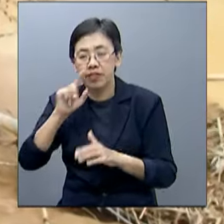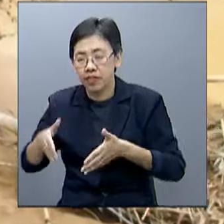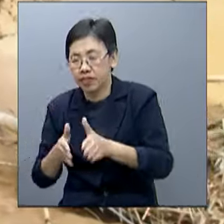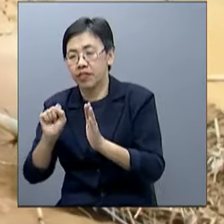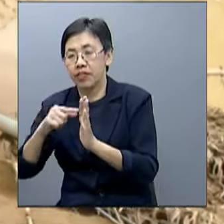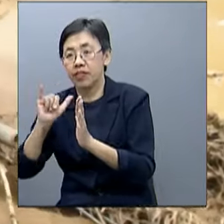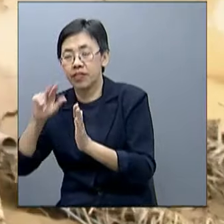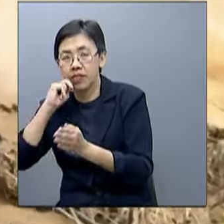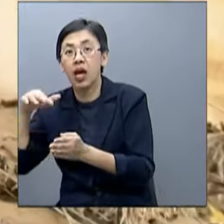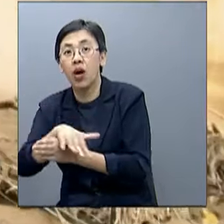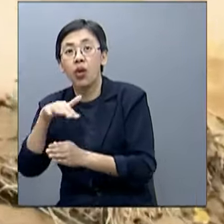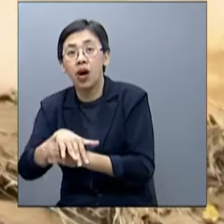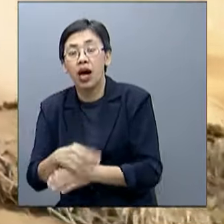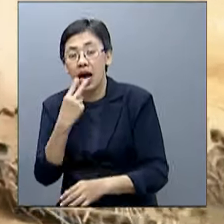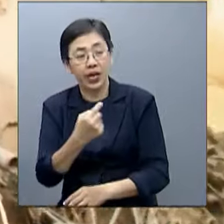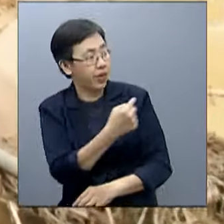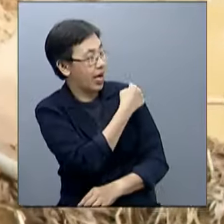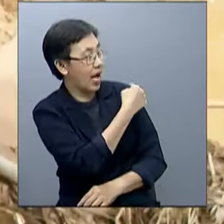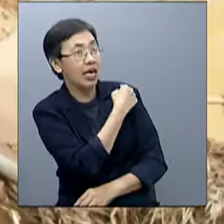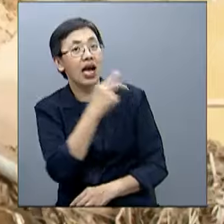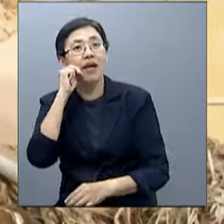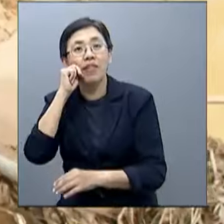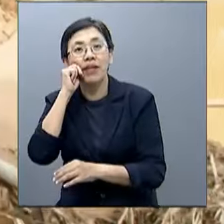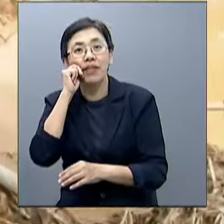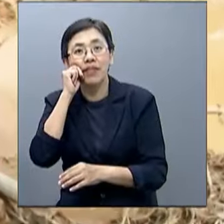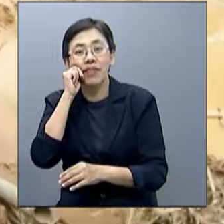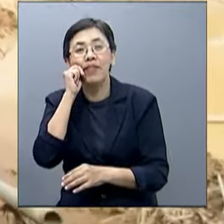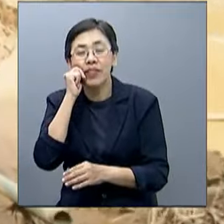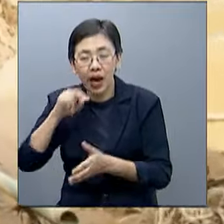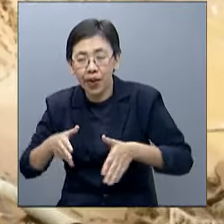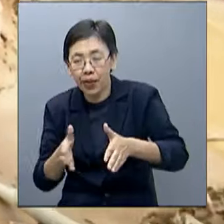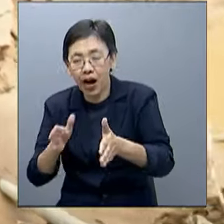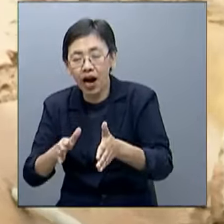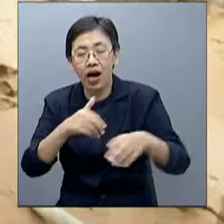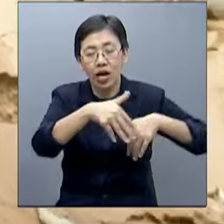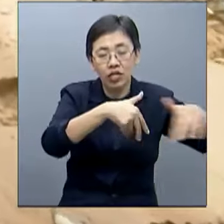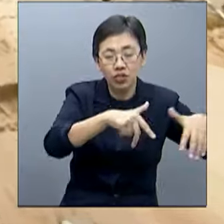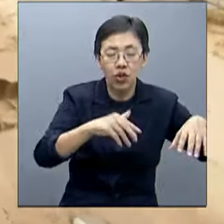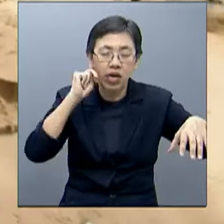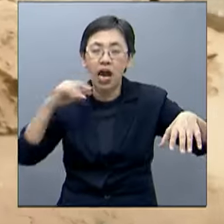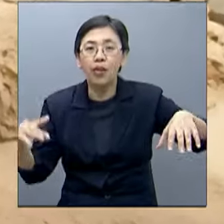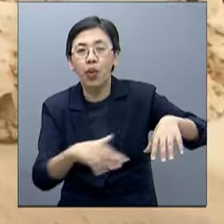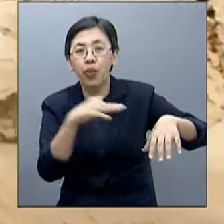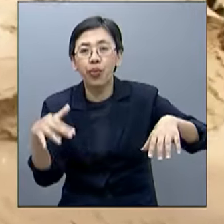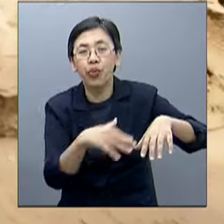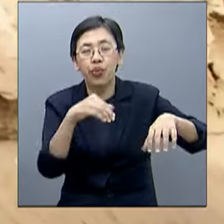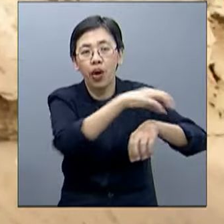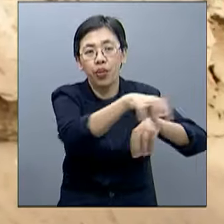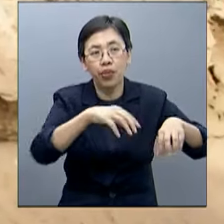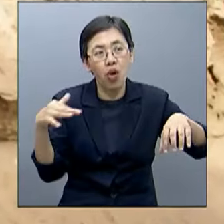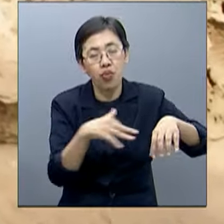เนื่องจากว่าด้านหลังนะครับเป็นจุดลำน้ำสายที่เชื่อมกันกับตัวของชุมชนด้วยเช่นเดียวกันครับและชุมชนแห่งนี้นะครับต